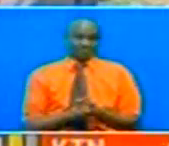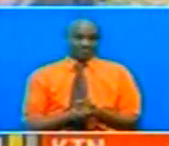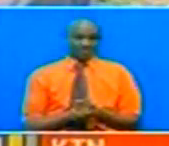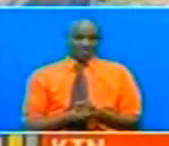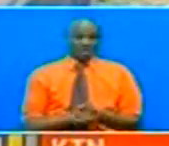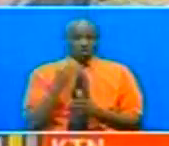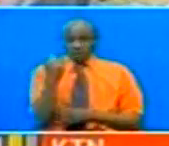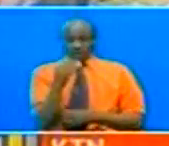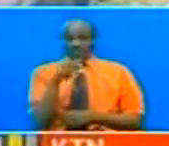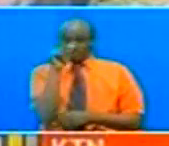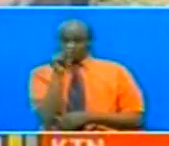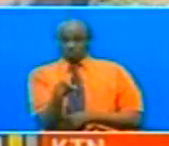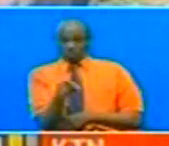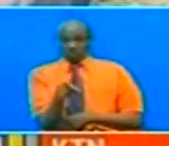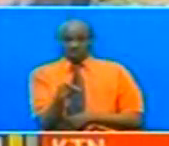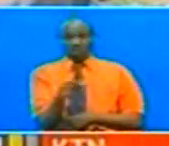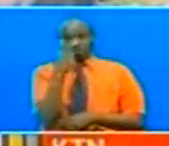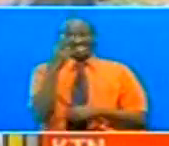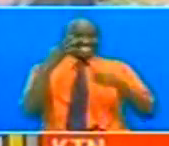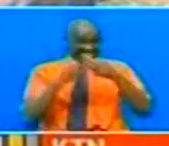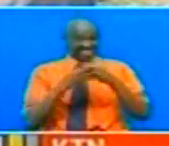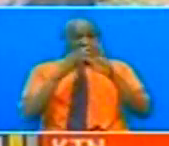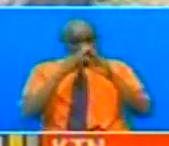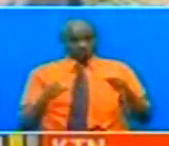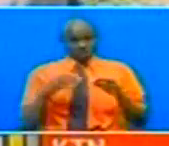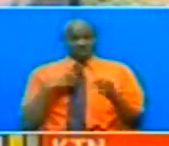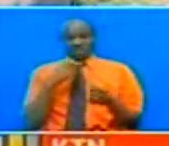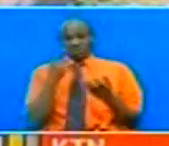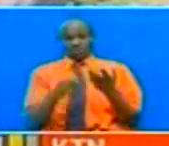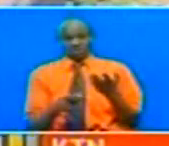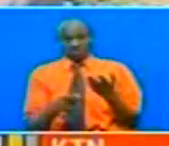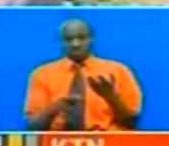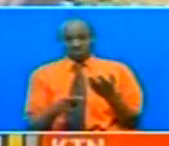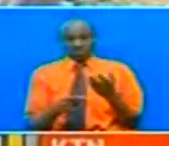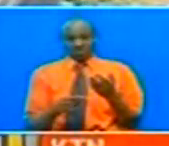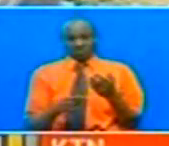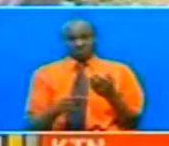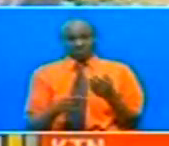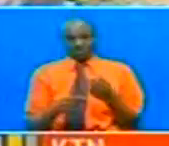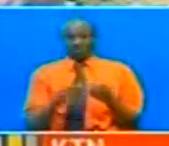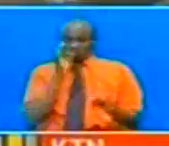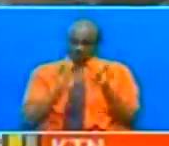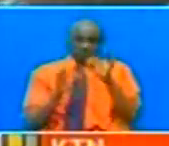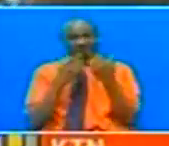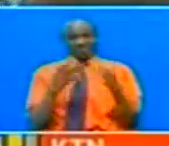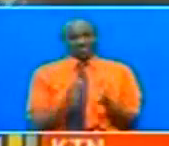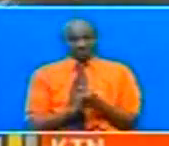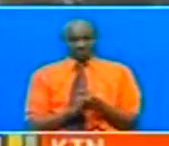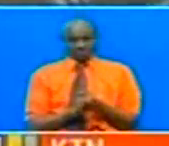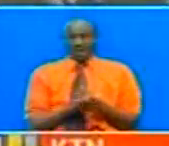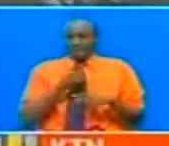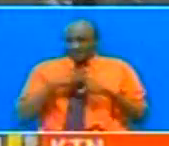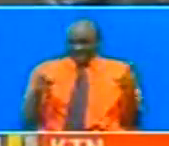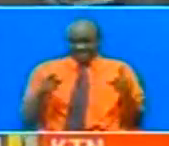tumepata kwamba nyumba 28 ambayo inajumuisha 9 households zimechomwa. Lakini licha